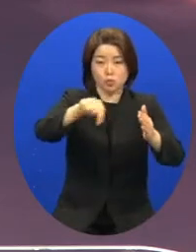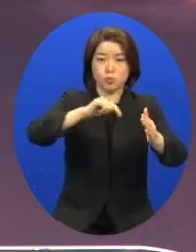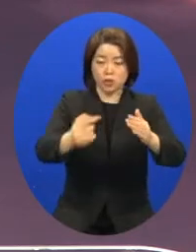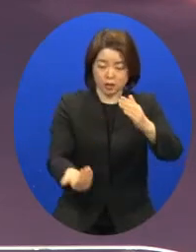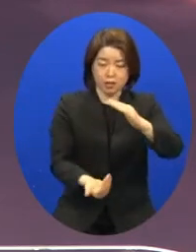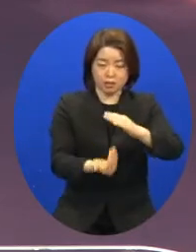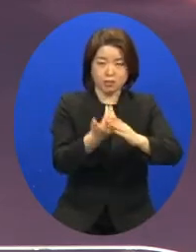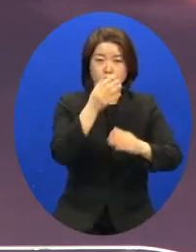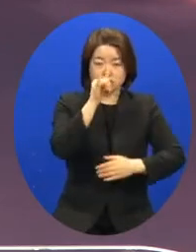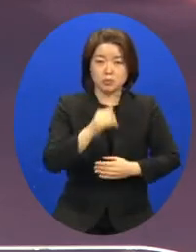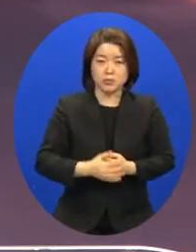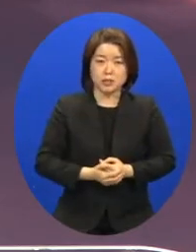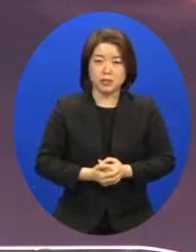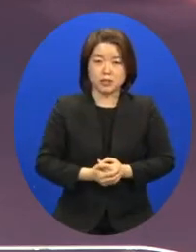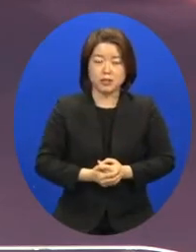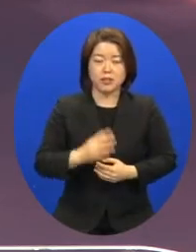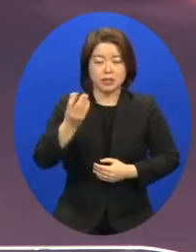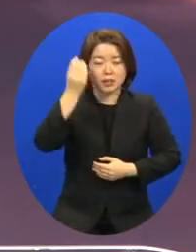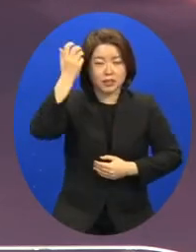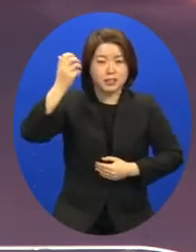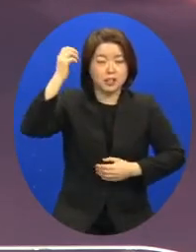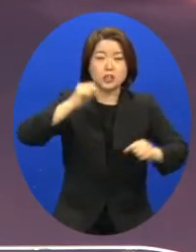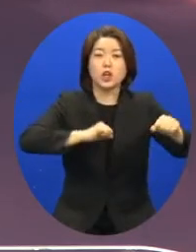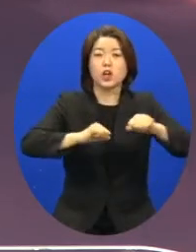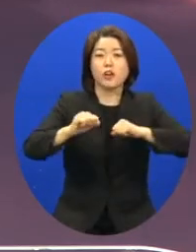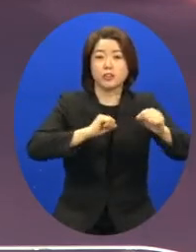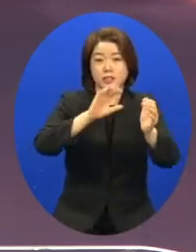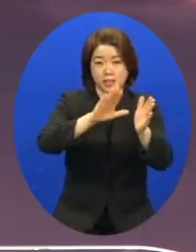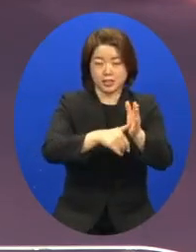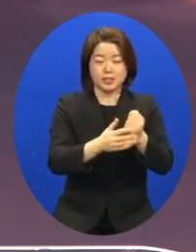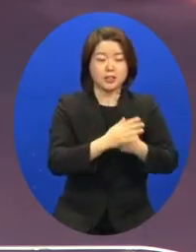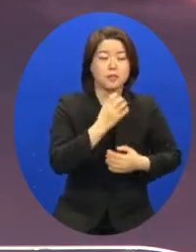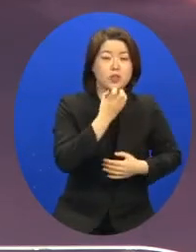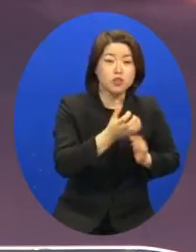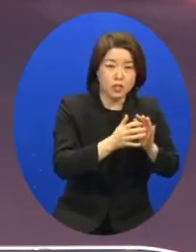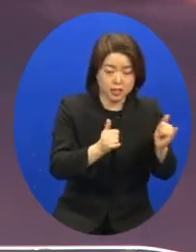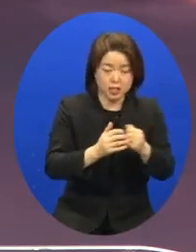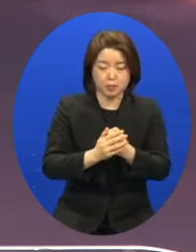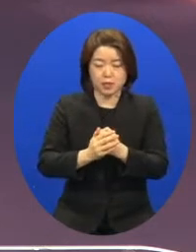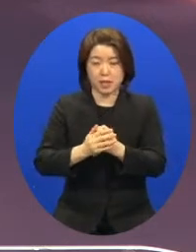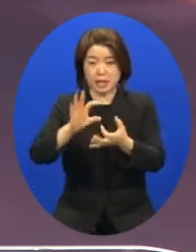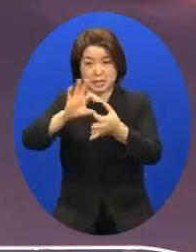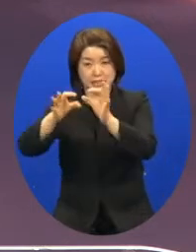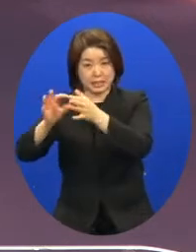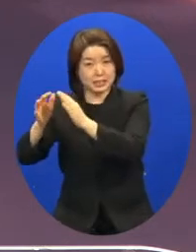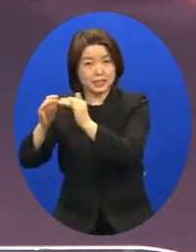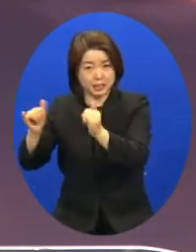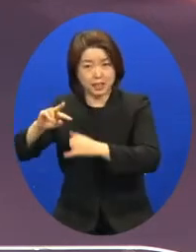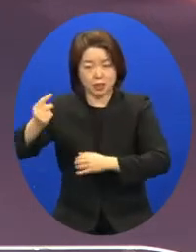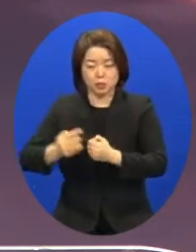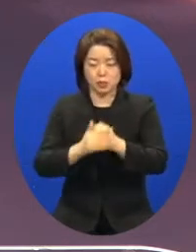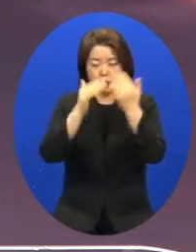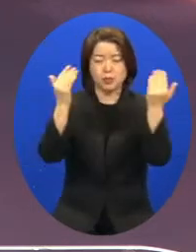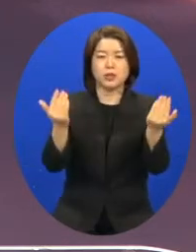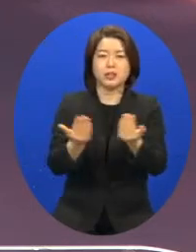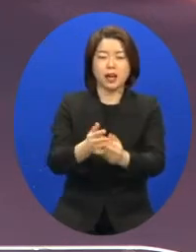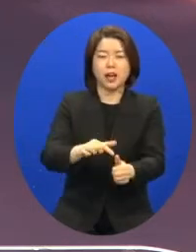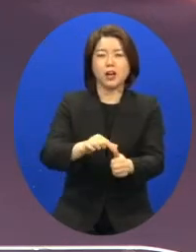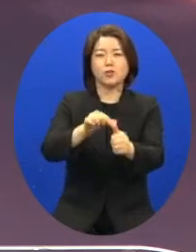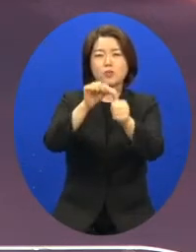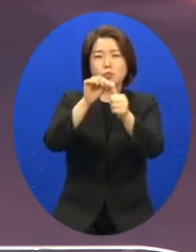있습니다. 성령께서 역사하실 때 유대인도 그리스 사람도 다